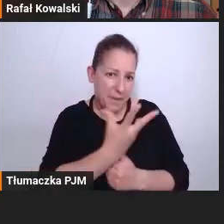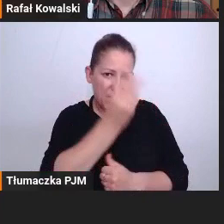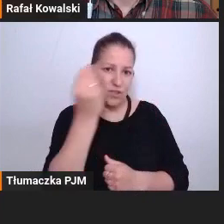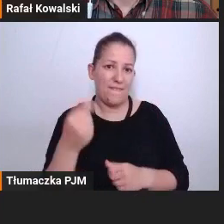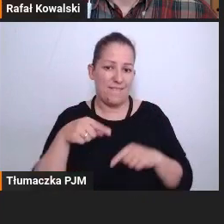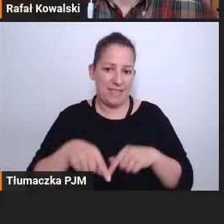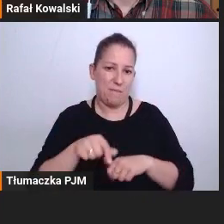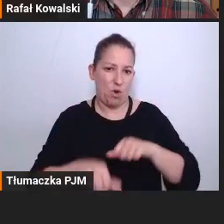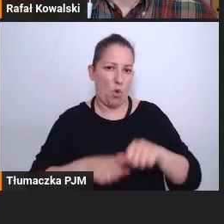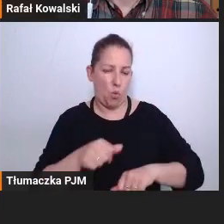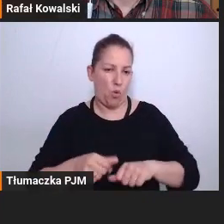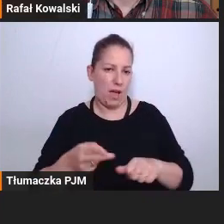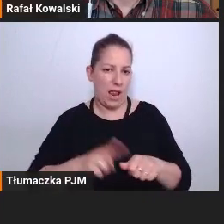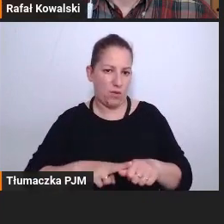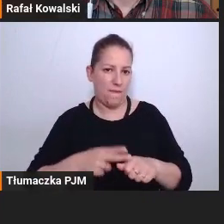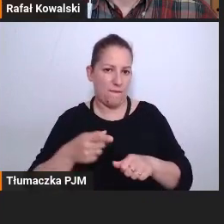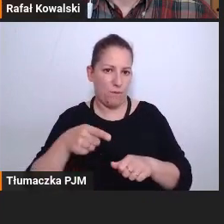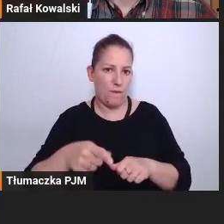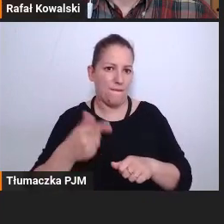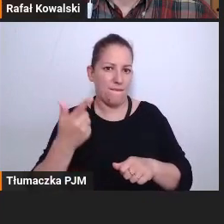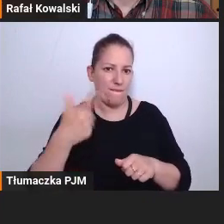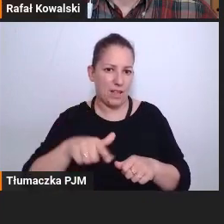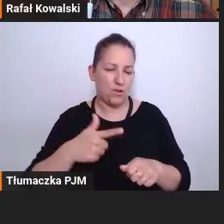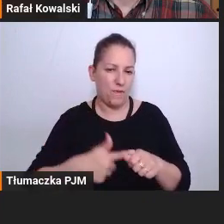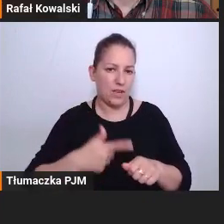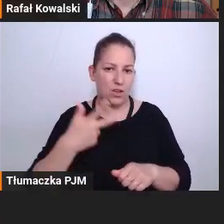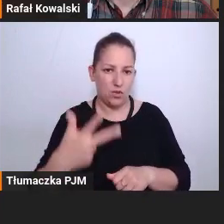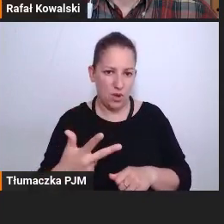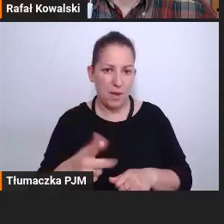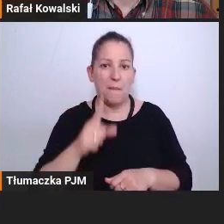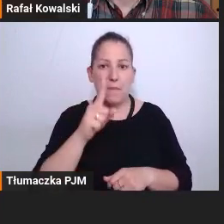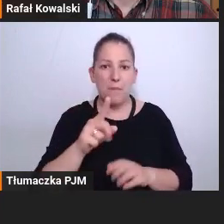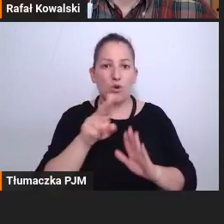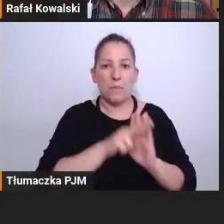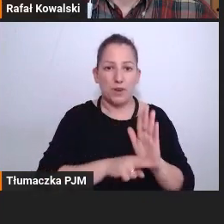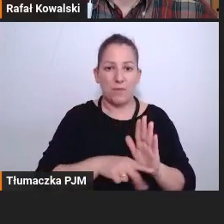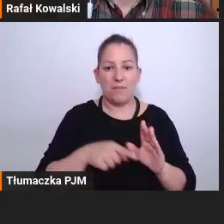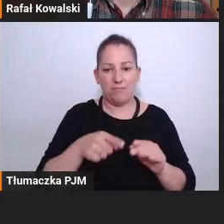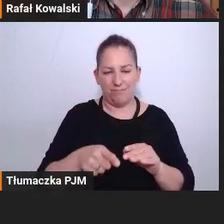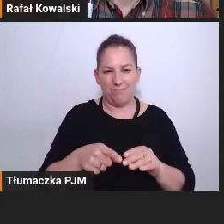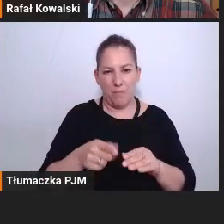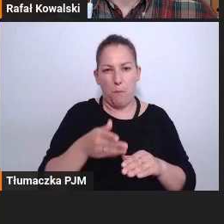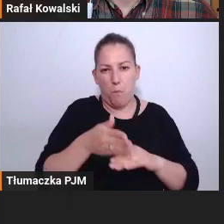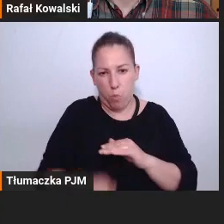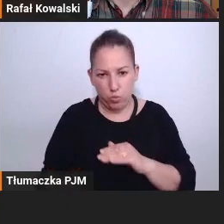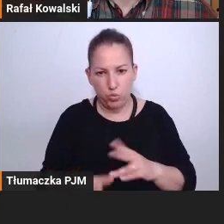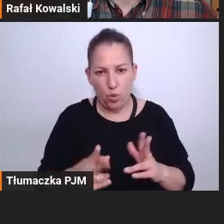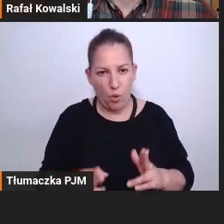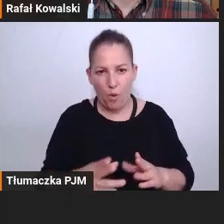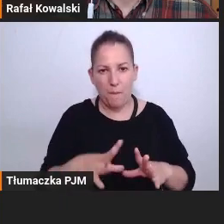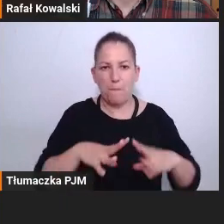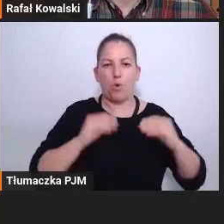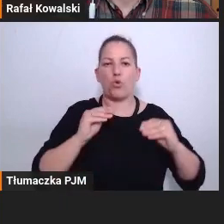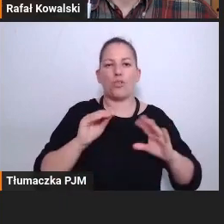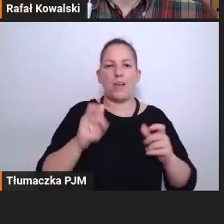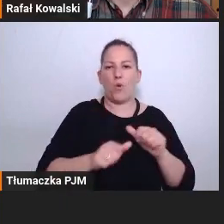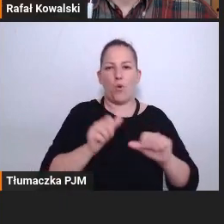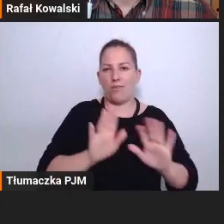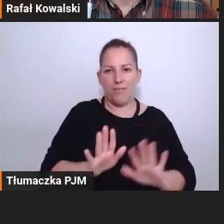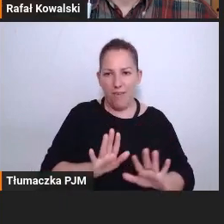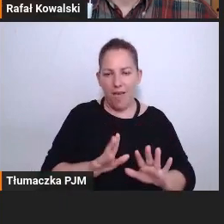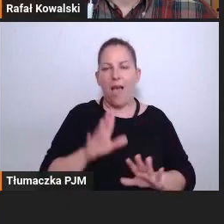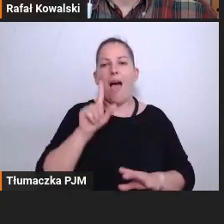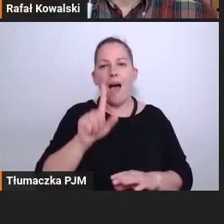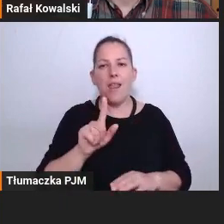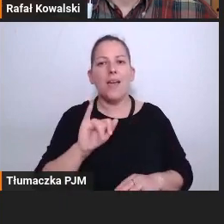tym roku kalendarzowym 2023, więc pomimo tego, że przepisy weszły w życie później niż na początku roku, to i tak te 5 dni